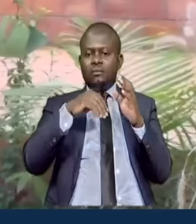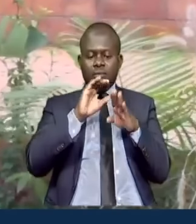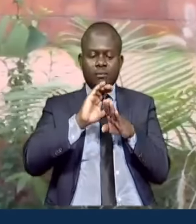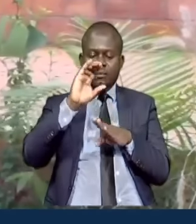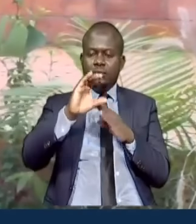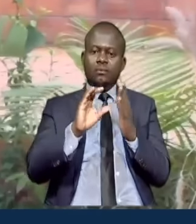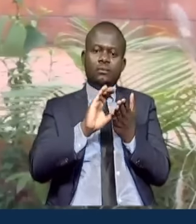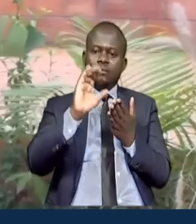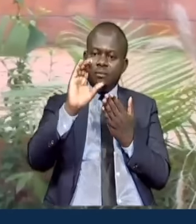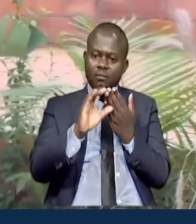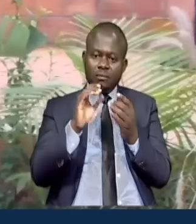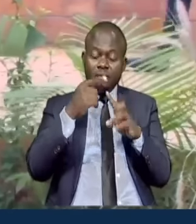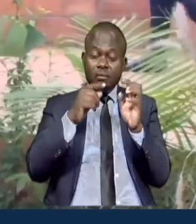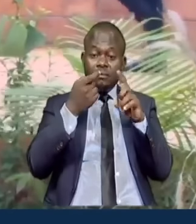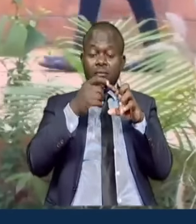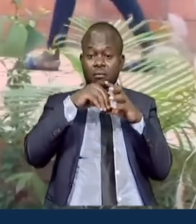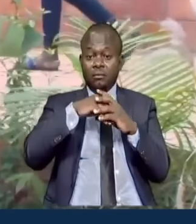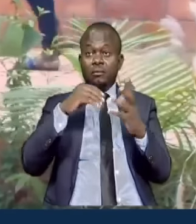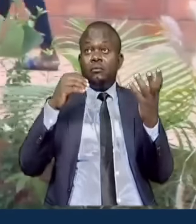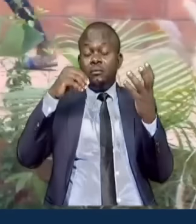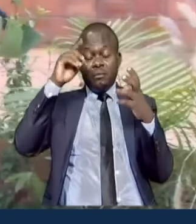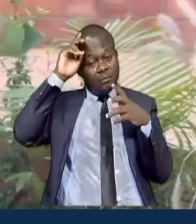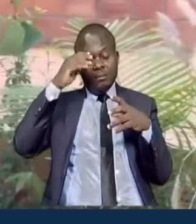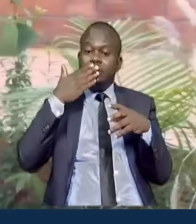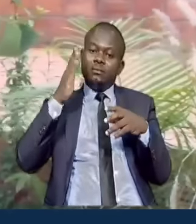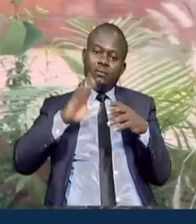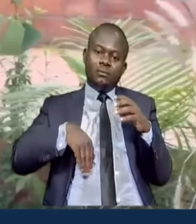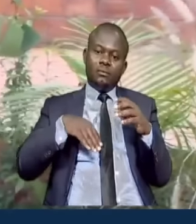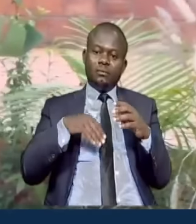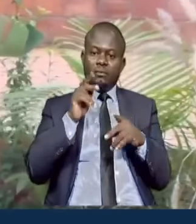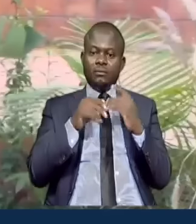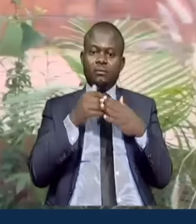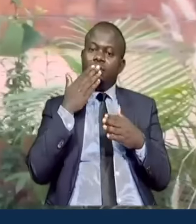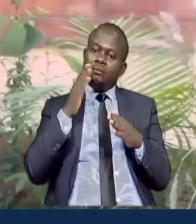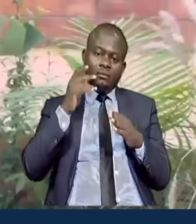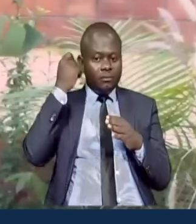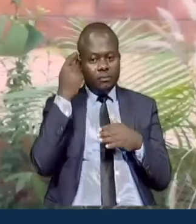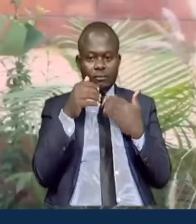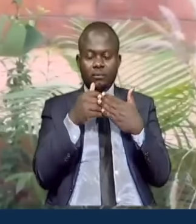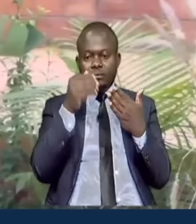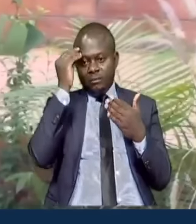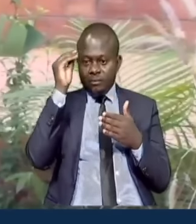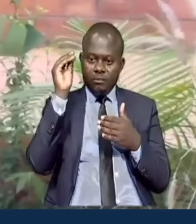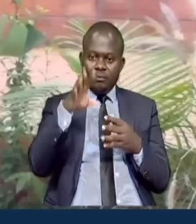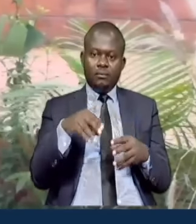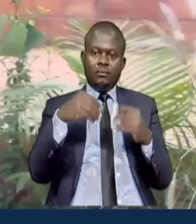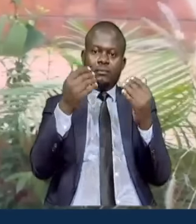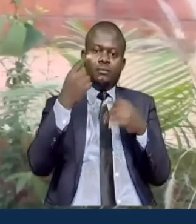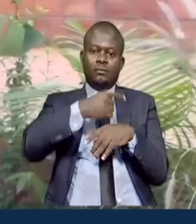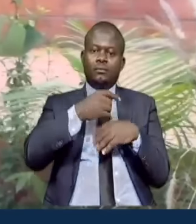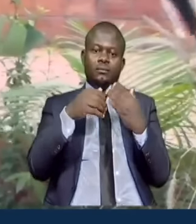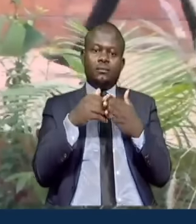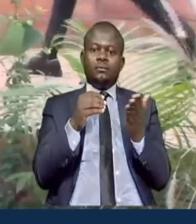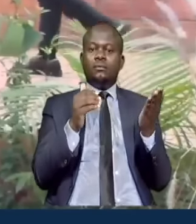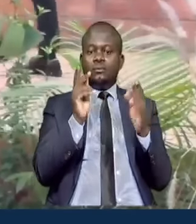ariko ukavamo mu mutwe wawe hakirimo ibitekerezo by'umuturage mubi. Ni ukuvuga rero niyo message twatanze uyu munsi ko umunyeshuri uzi